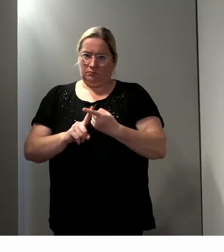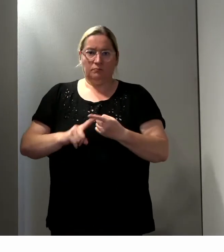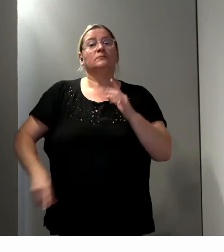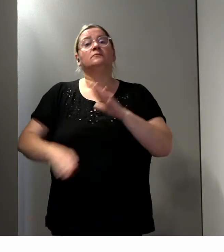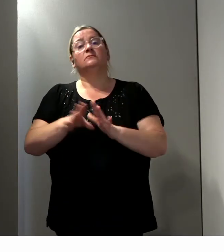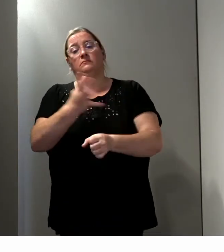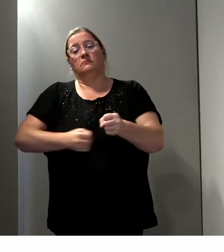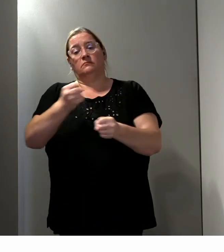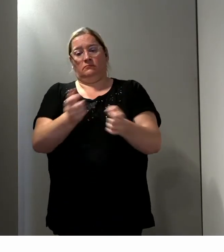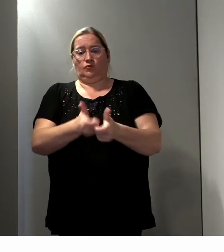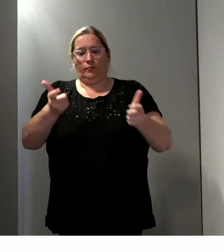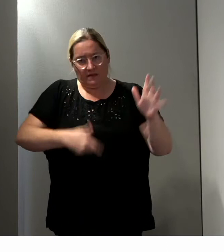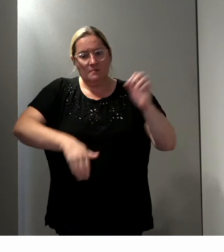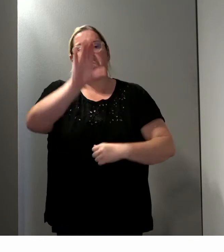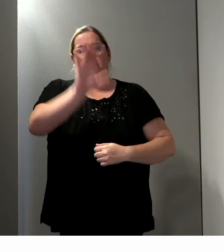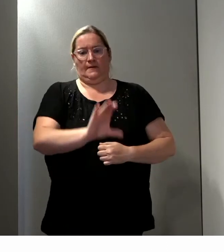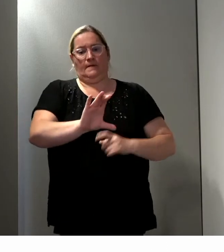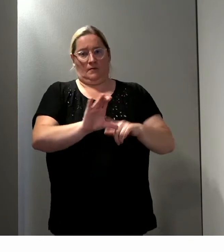départ, j'ai participé grandement.